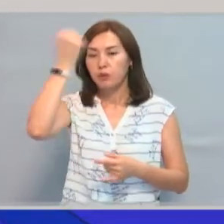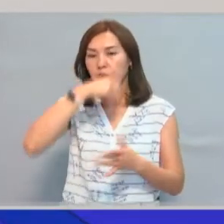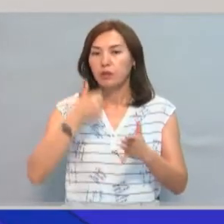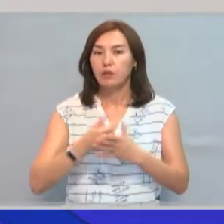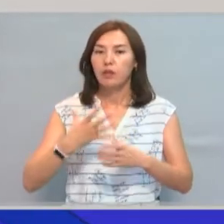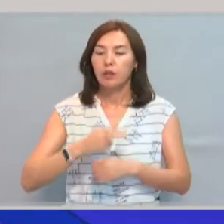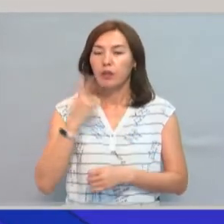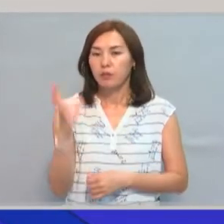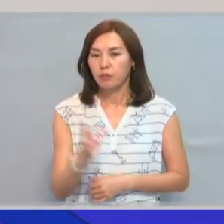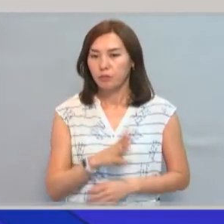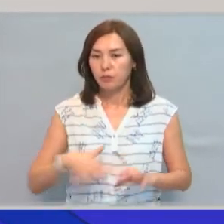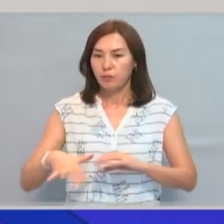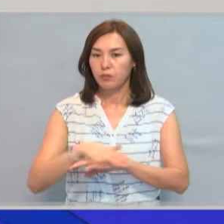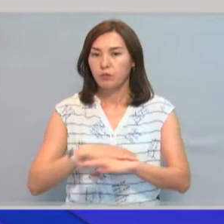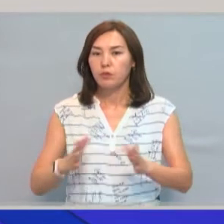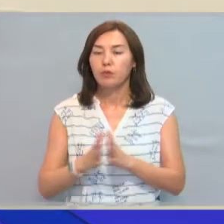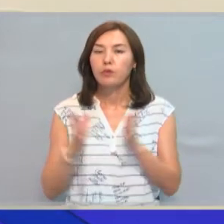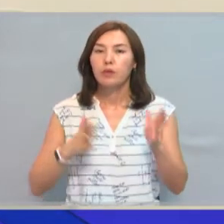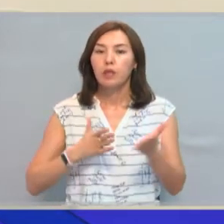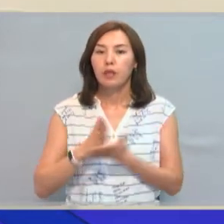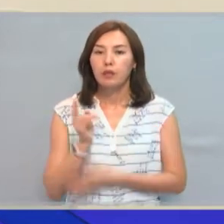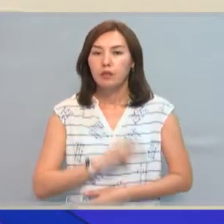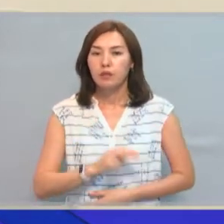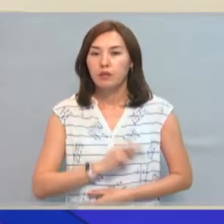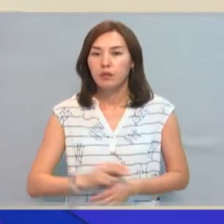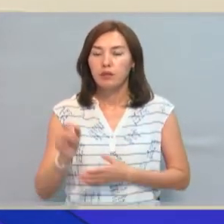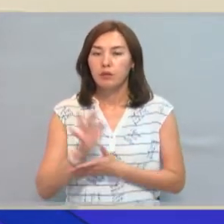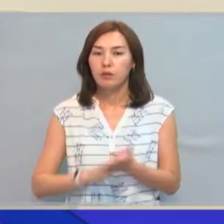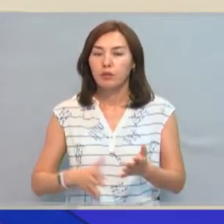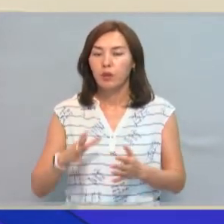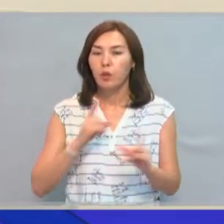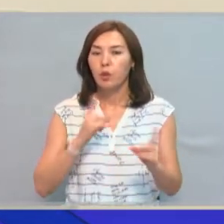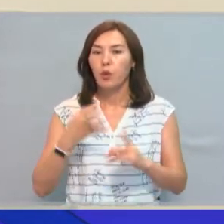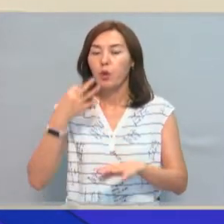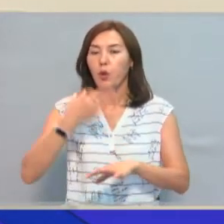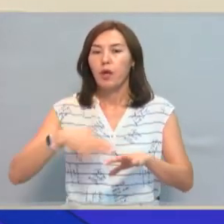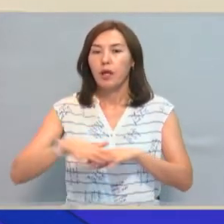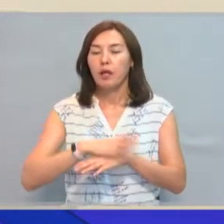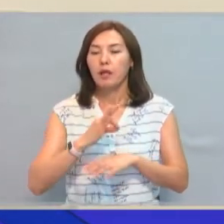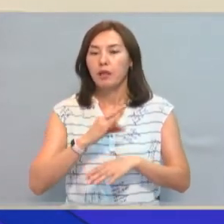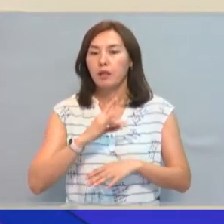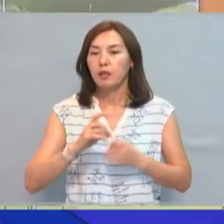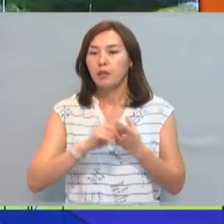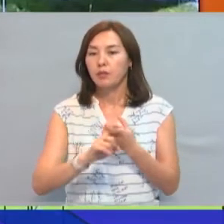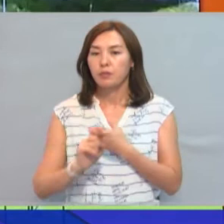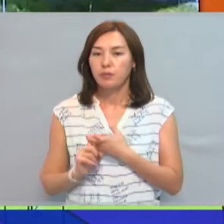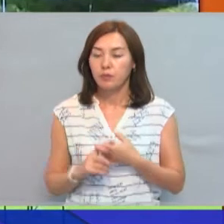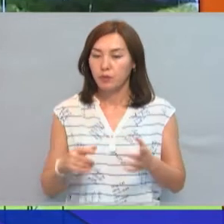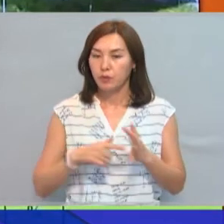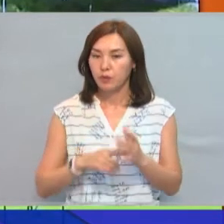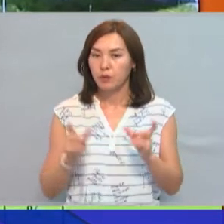қысқарту қарастырылған. Жайылымдар алаңдарын ұлғайтуға бақытылған жұмыстар жалғасуда. Отырста облыс аумағындағы коронавирус инфекциясы мен